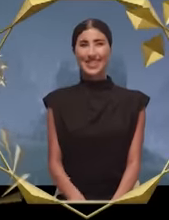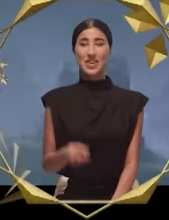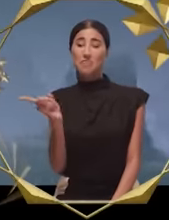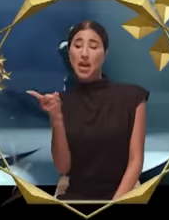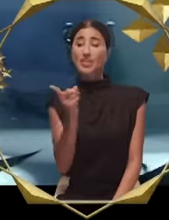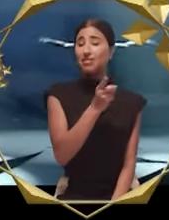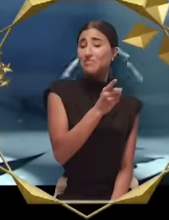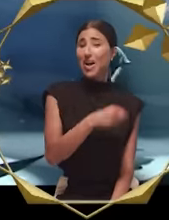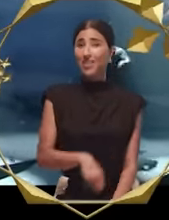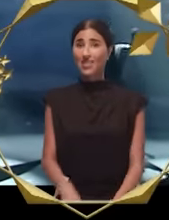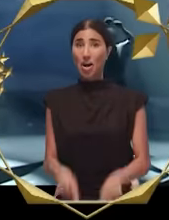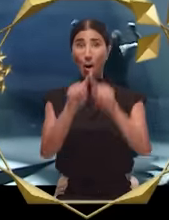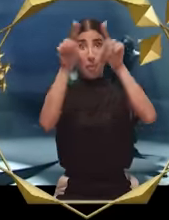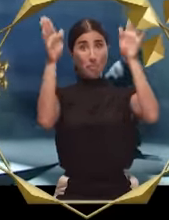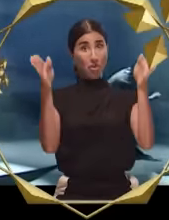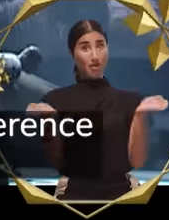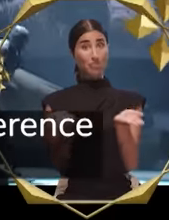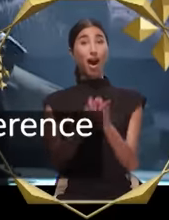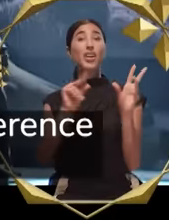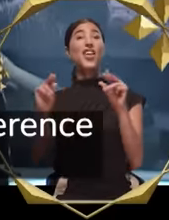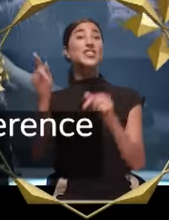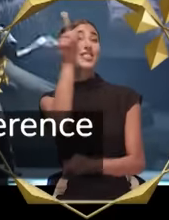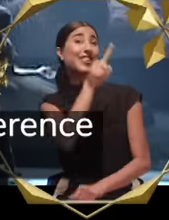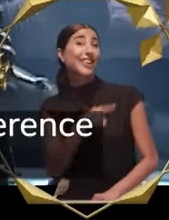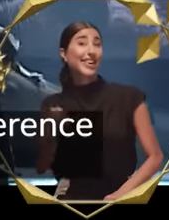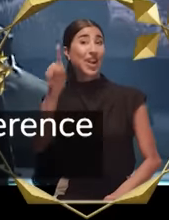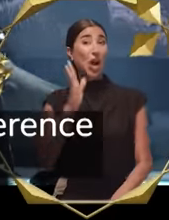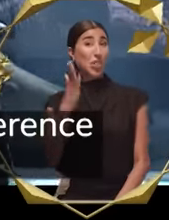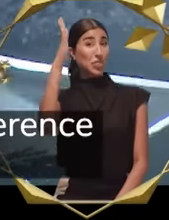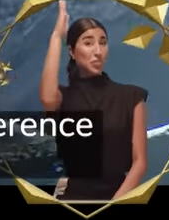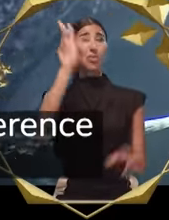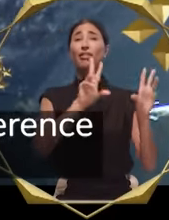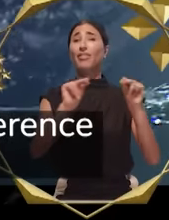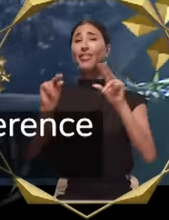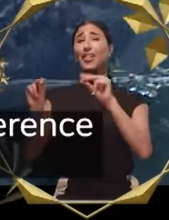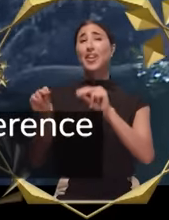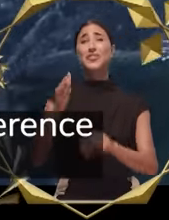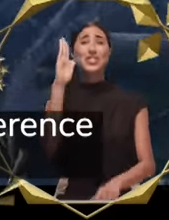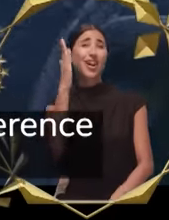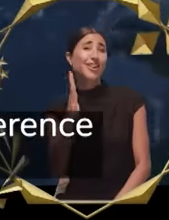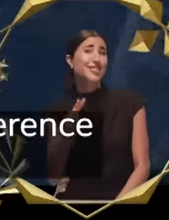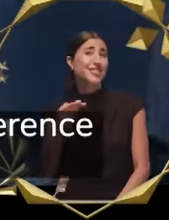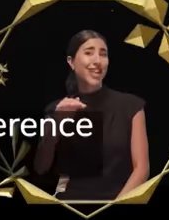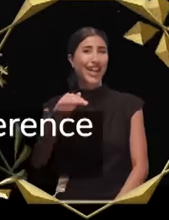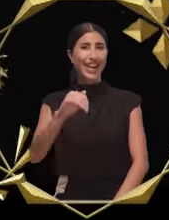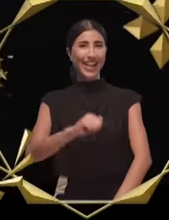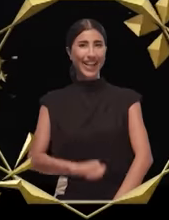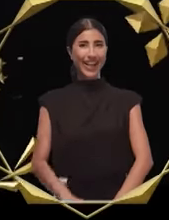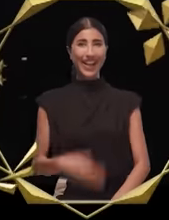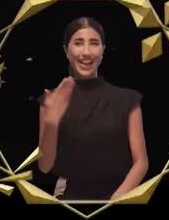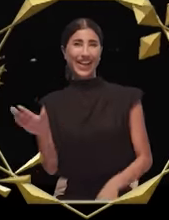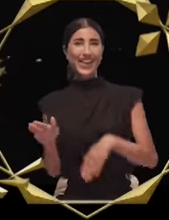بين وبين أما مربعنا كمدور وطول ما فينا كالأقصر لا فرق بين الاثنين